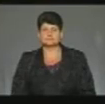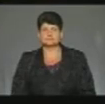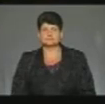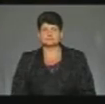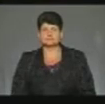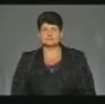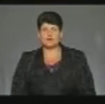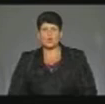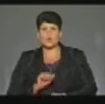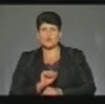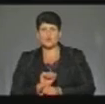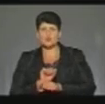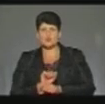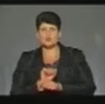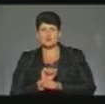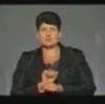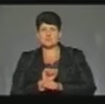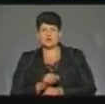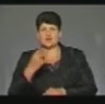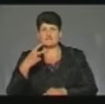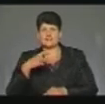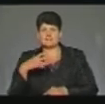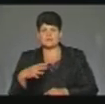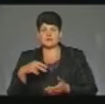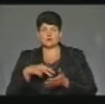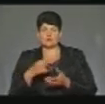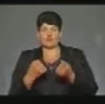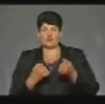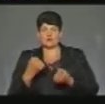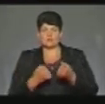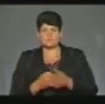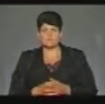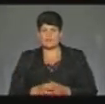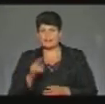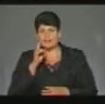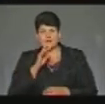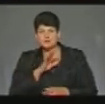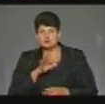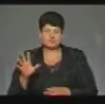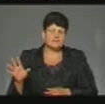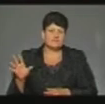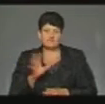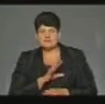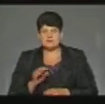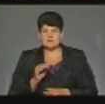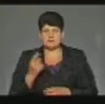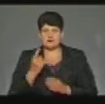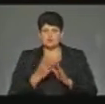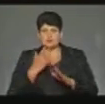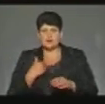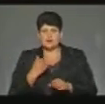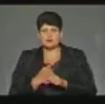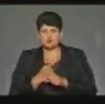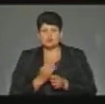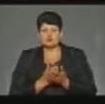У заторі 20 хвилин стоїть водій Ігор Казмірчук. Незручності для всіх. В першу чергу, так як я працюю в